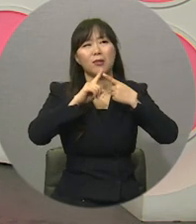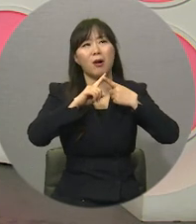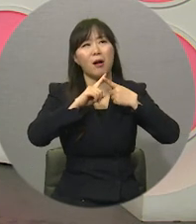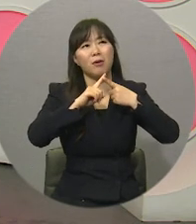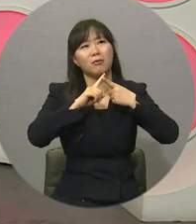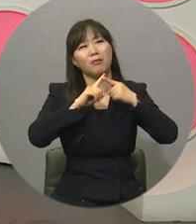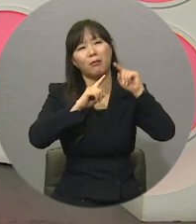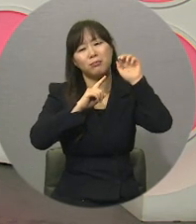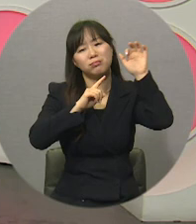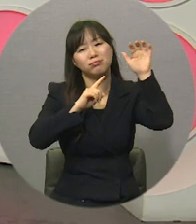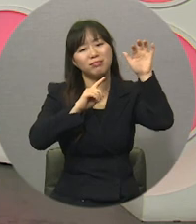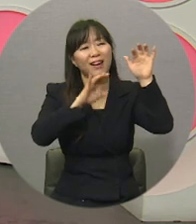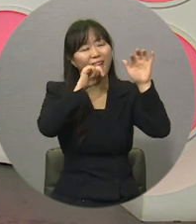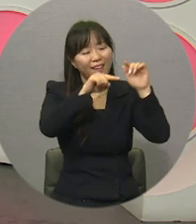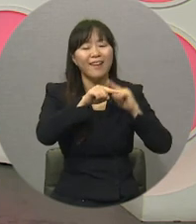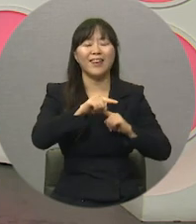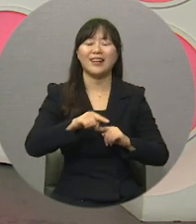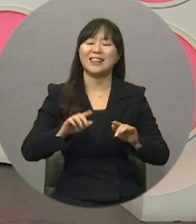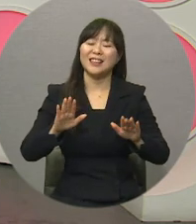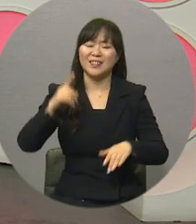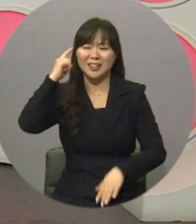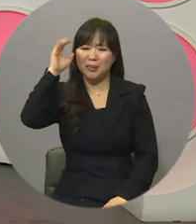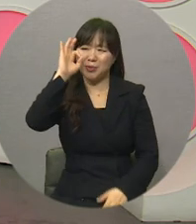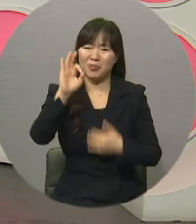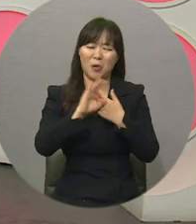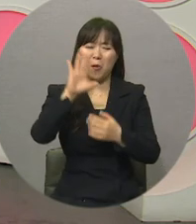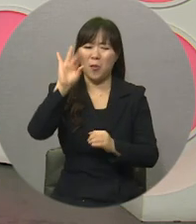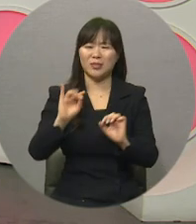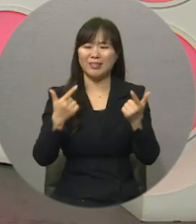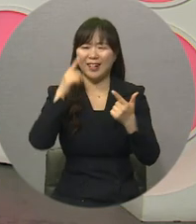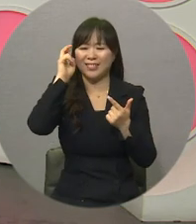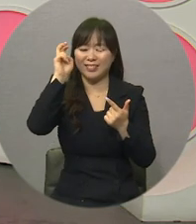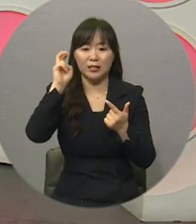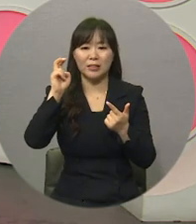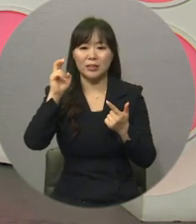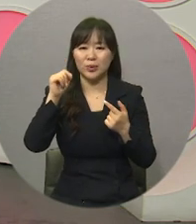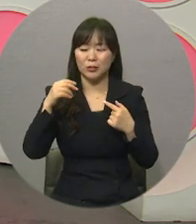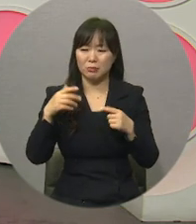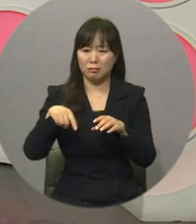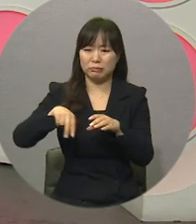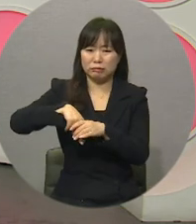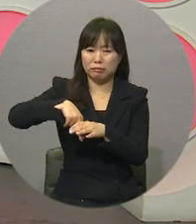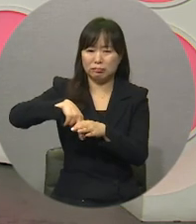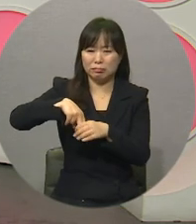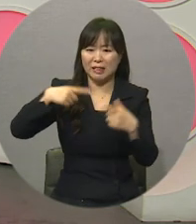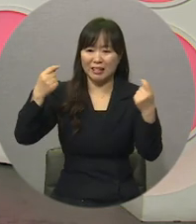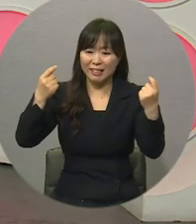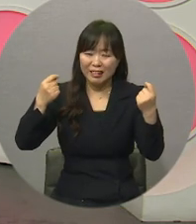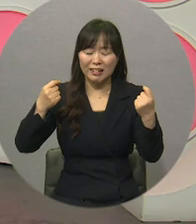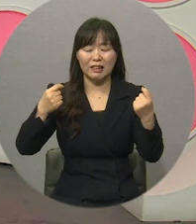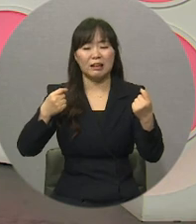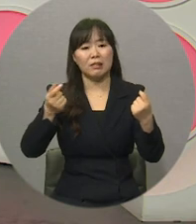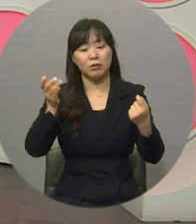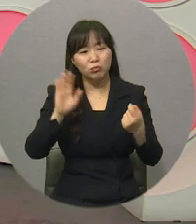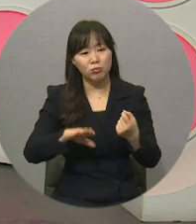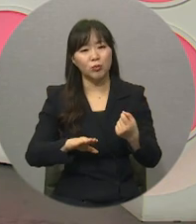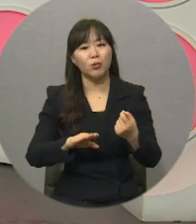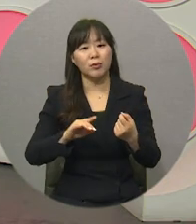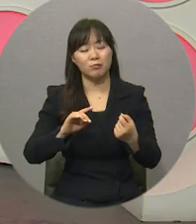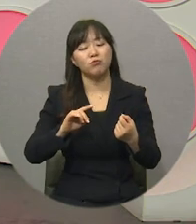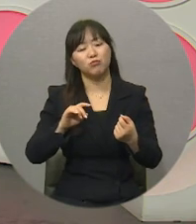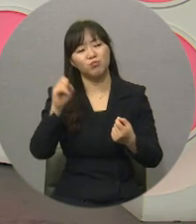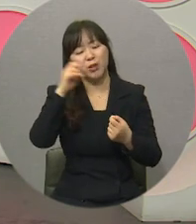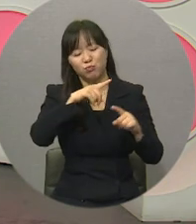있잖아요. 그럴 나이에는. 근데 지금 생각해보면 안 어울렸을 수도 있을 좀 텐데. 컸을 것 같은데, 예, 옷이. 근데도 그렇게